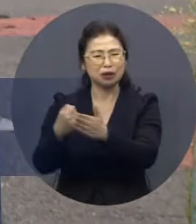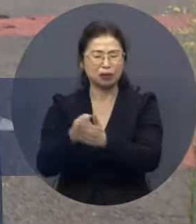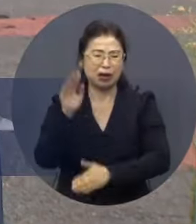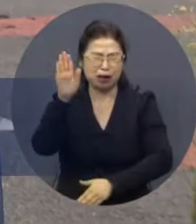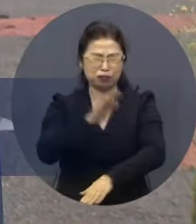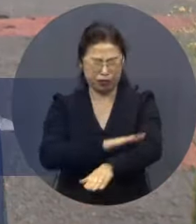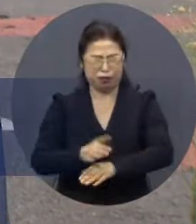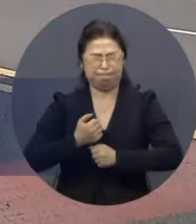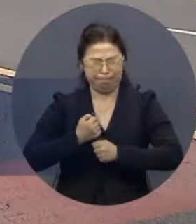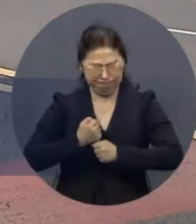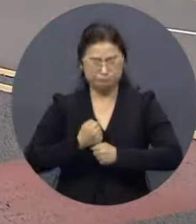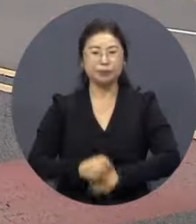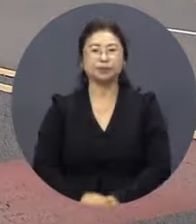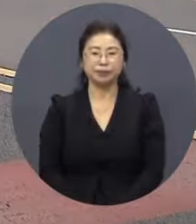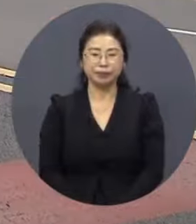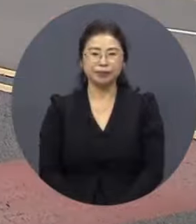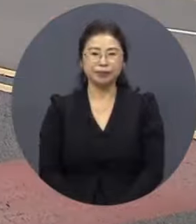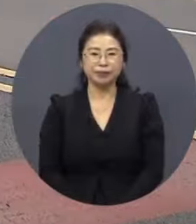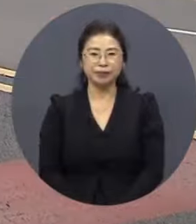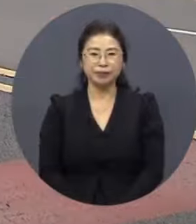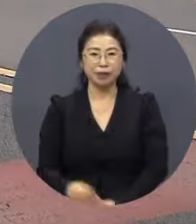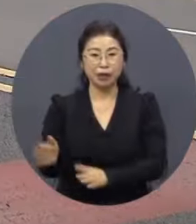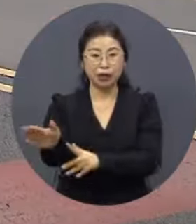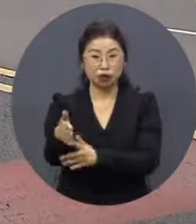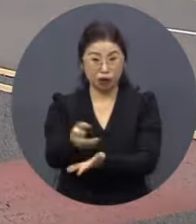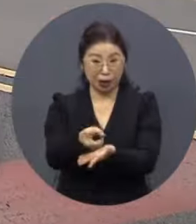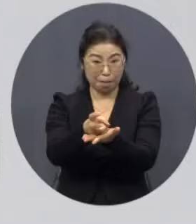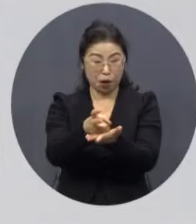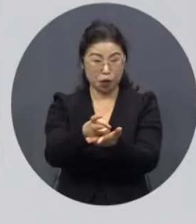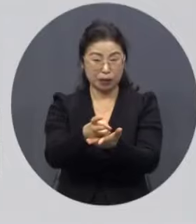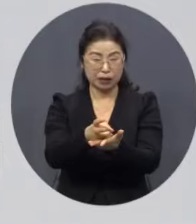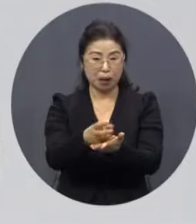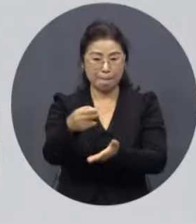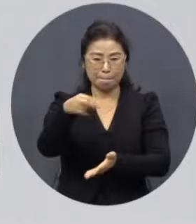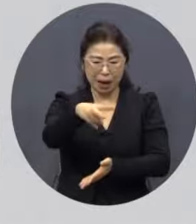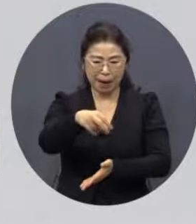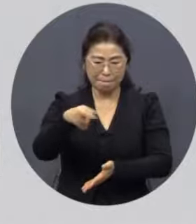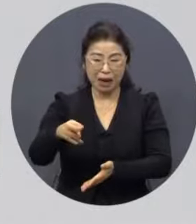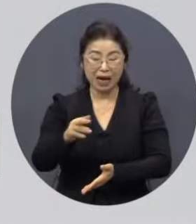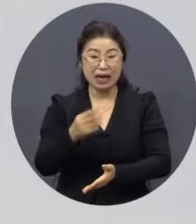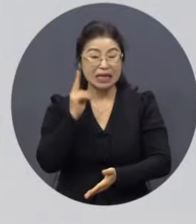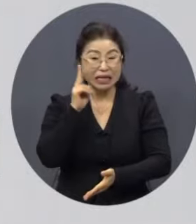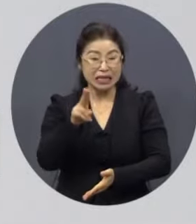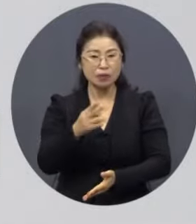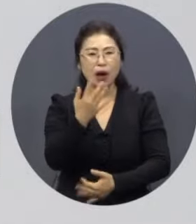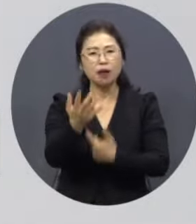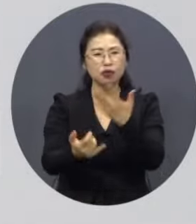잘 하도록 하겠습니다. 국기법에 따라 훼손이 심한 태극기는 불에